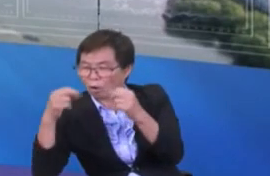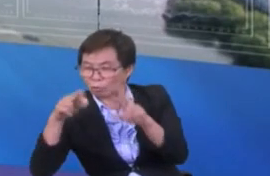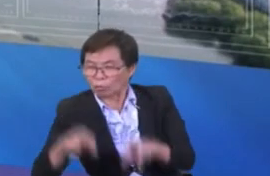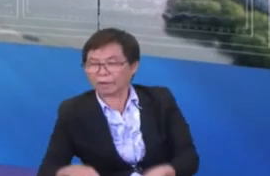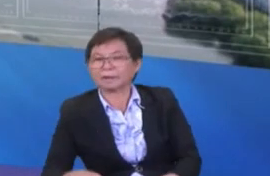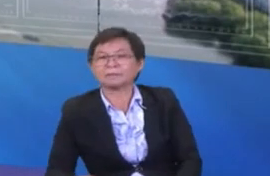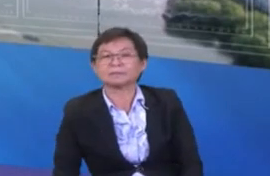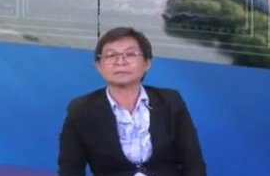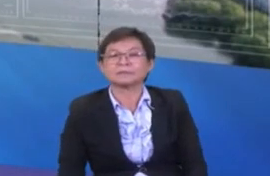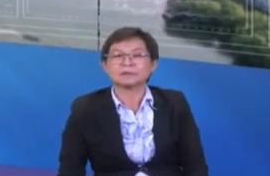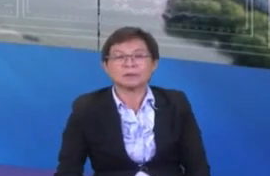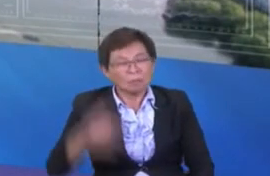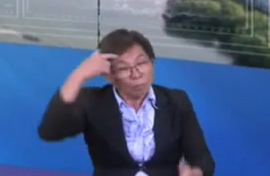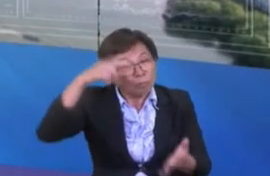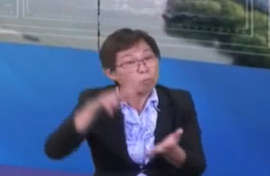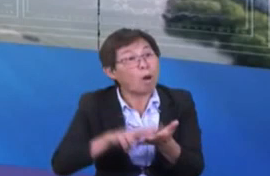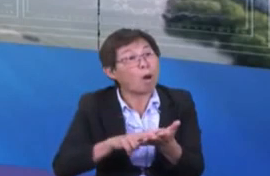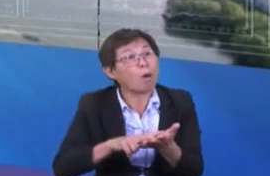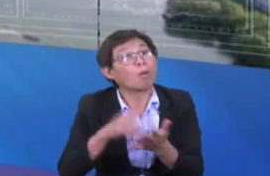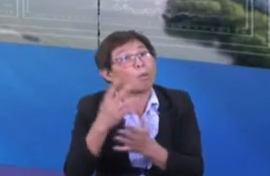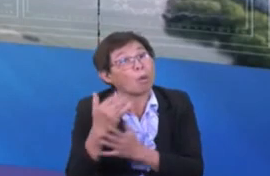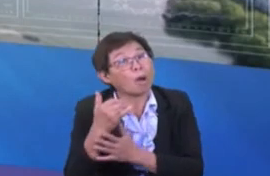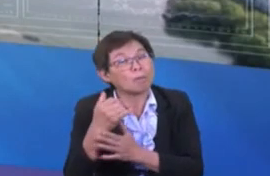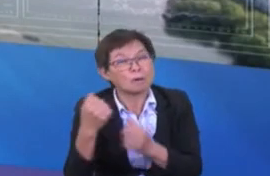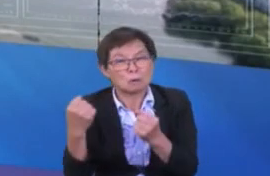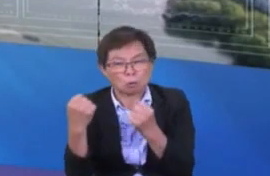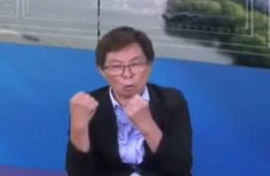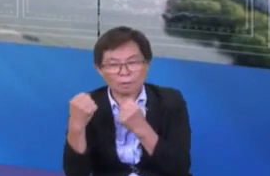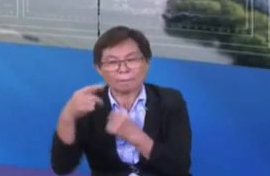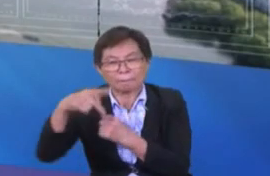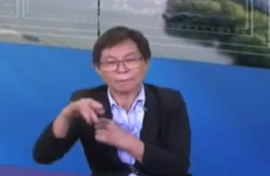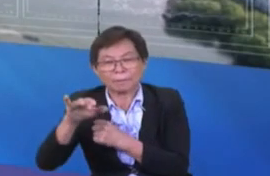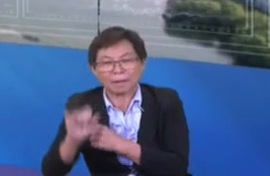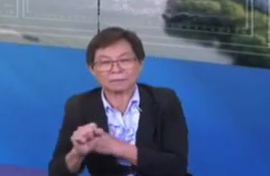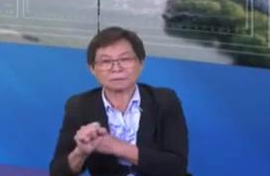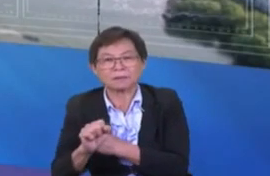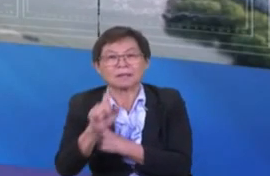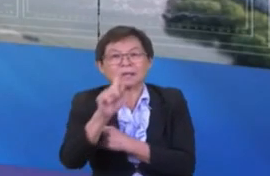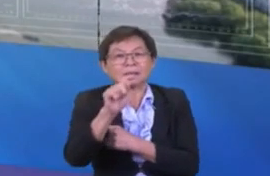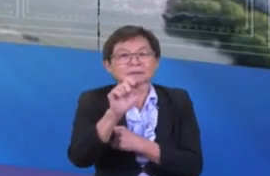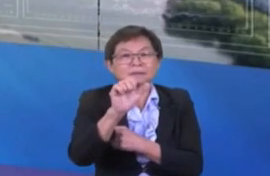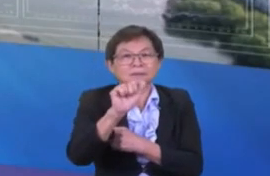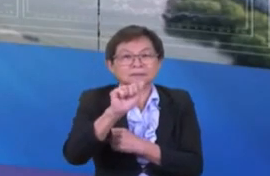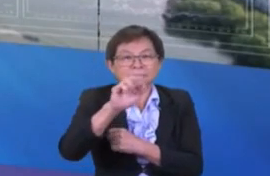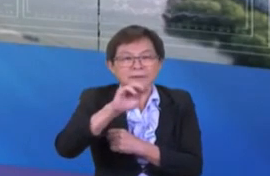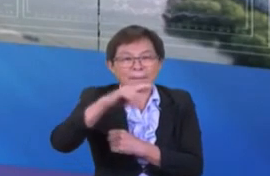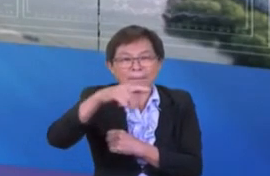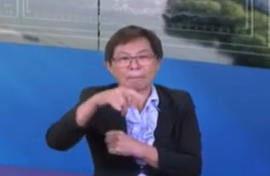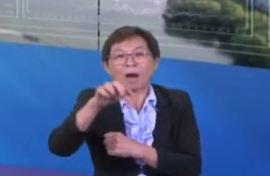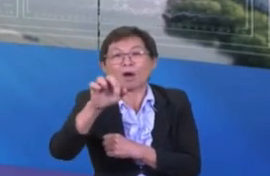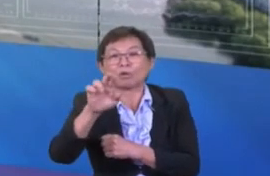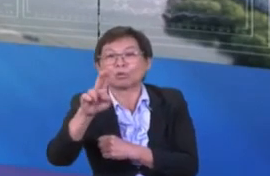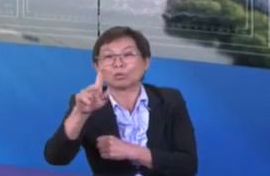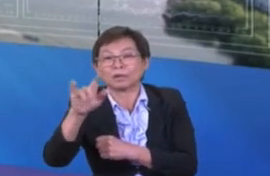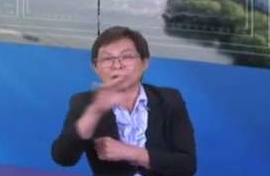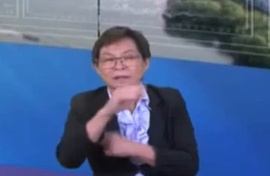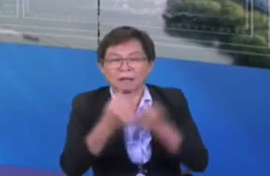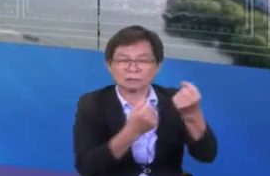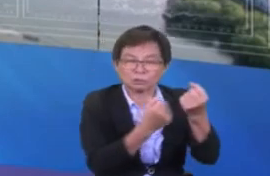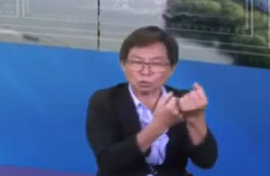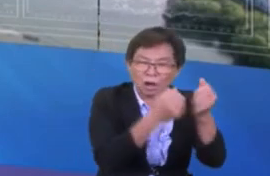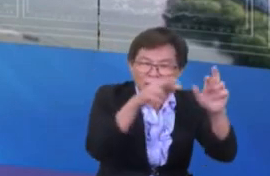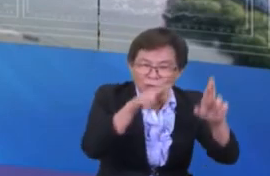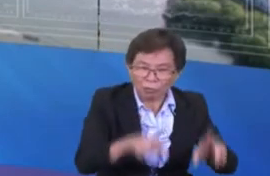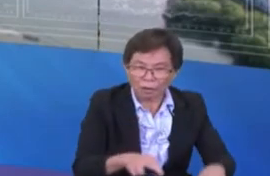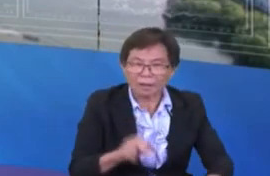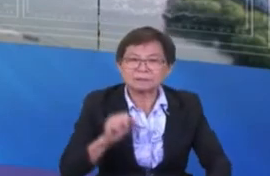kawasan berkenaan keputusan itu berasaskan kepada kubu kuat TBS itu tamparuli dan hulu serta sokongan daripada gabungan rakyat